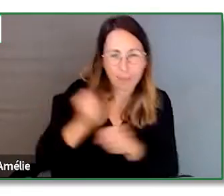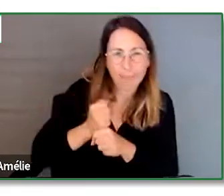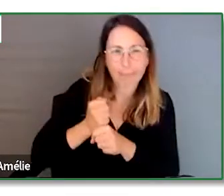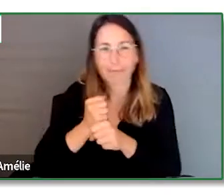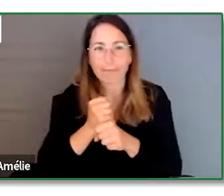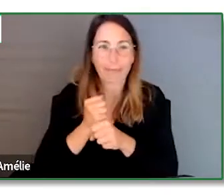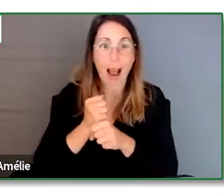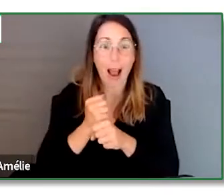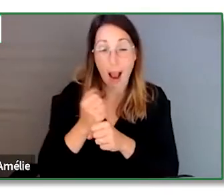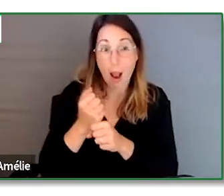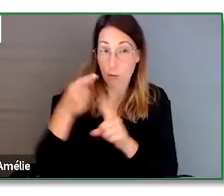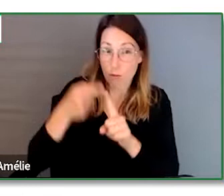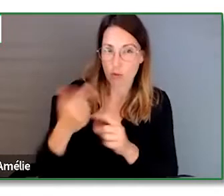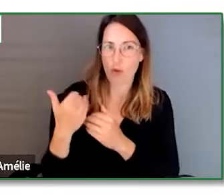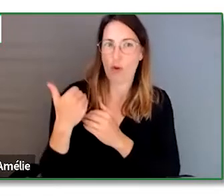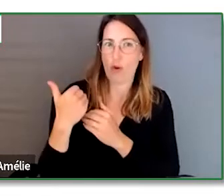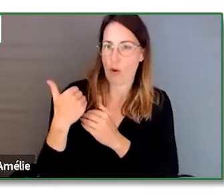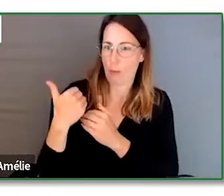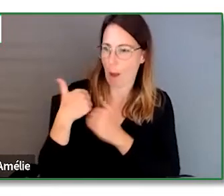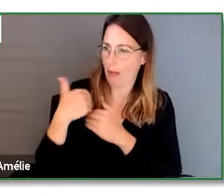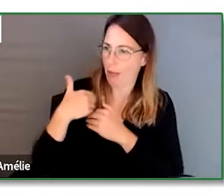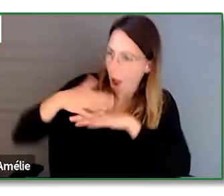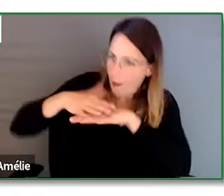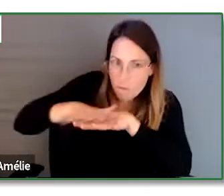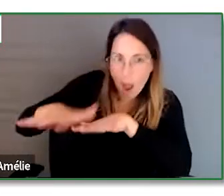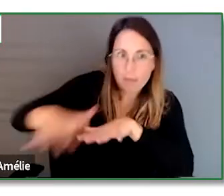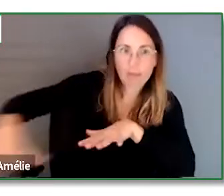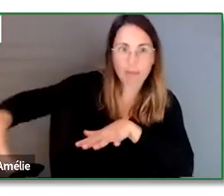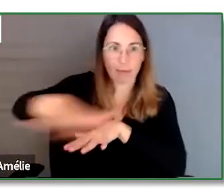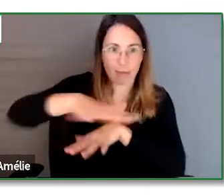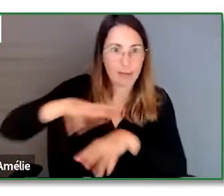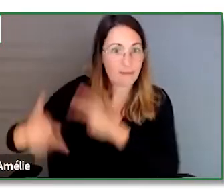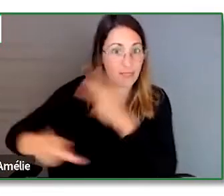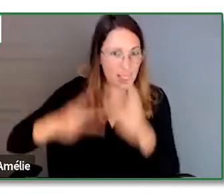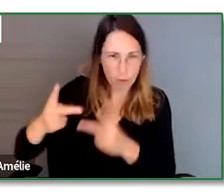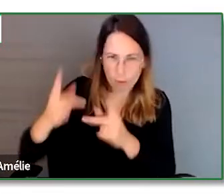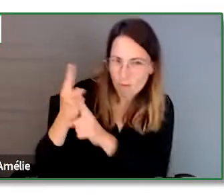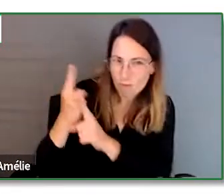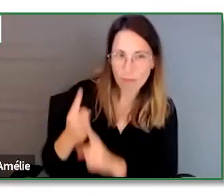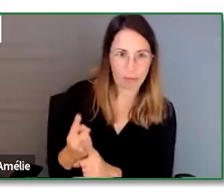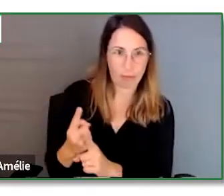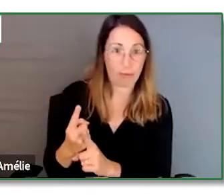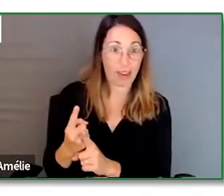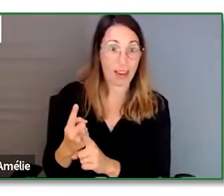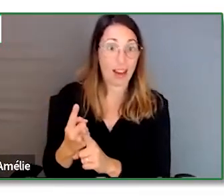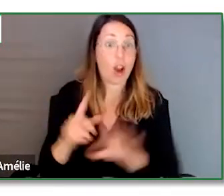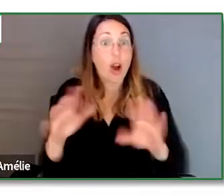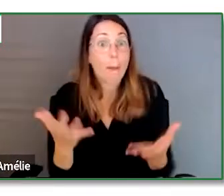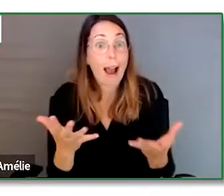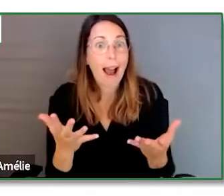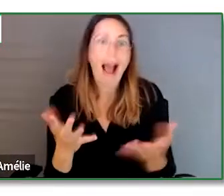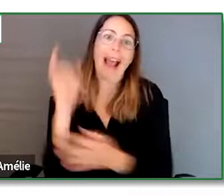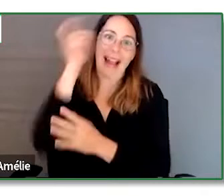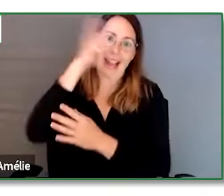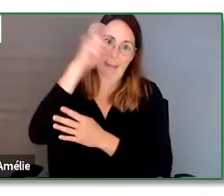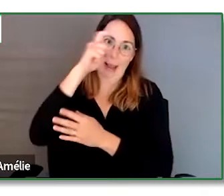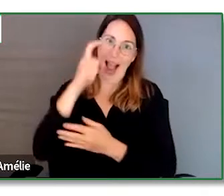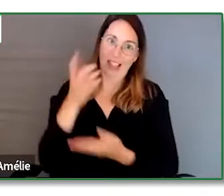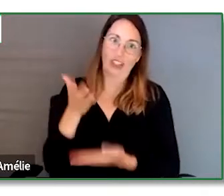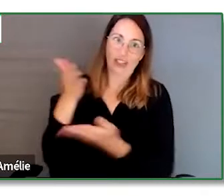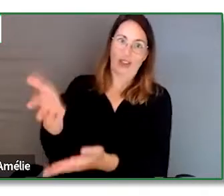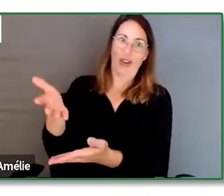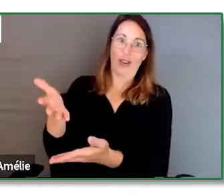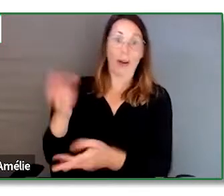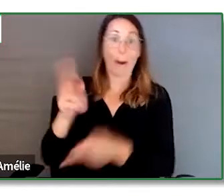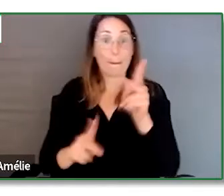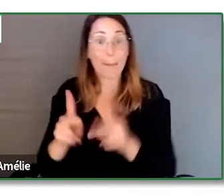aux visiteurs également, puis que dans le fond, c'est à travers les expériences. Donc, les gens qui viennent dans les lieux de Parcs Canada,